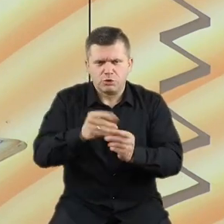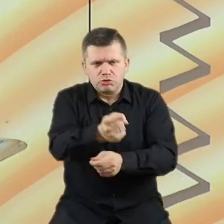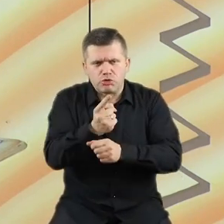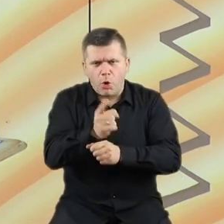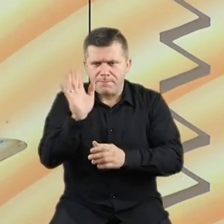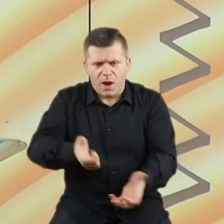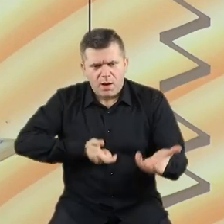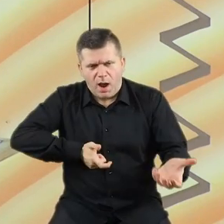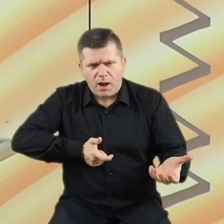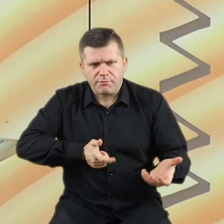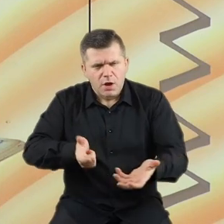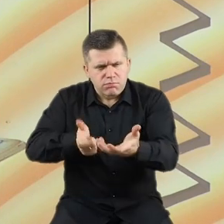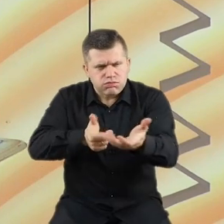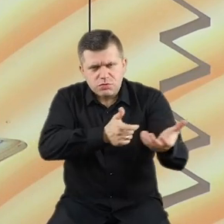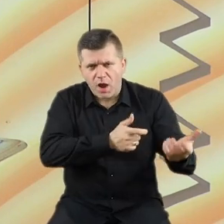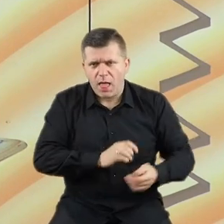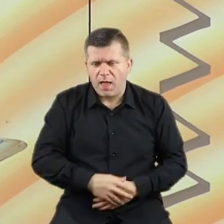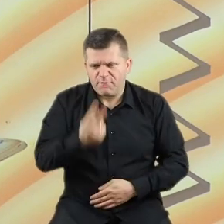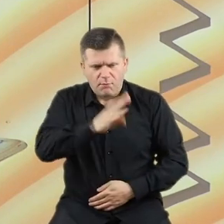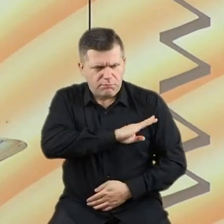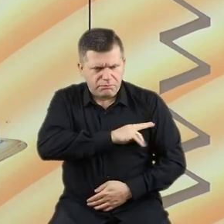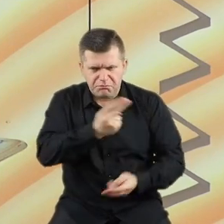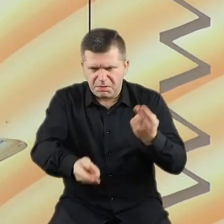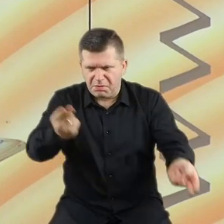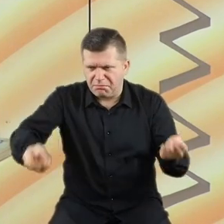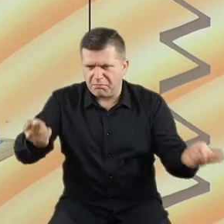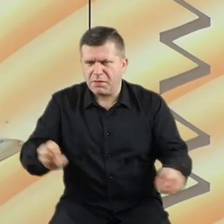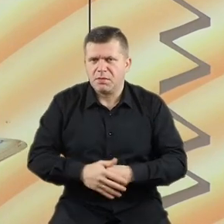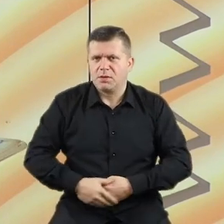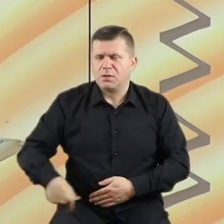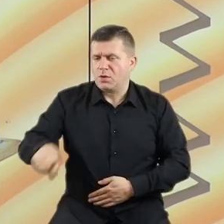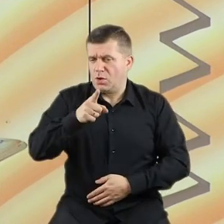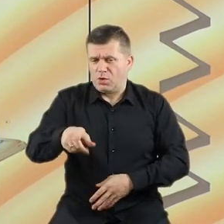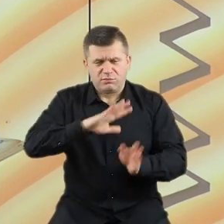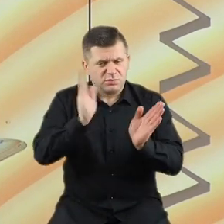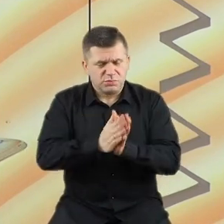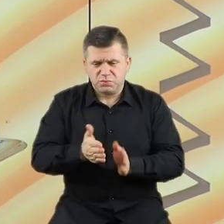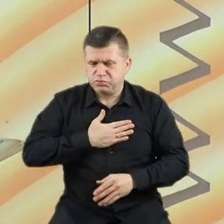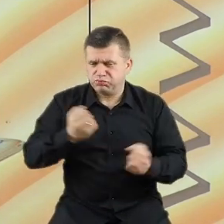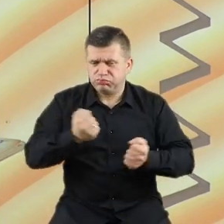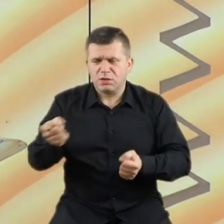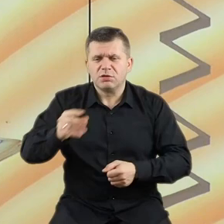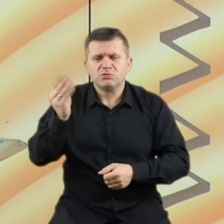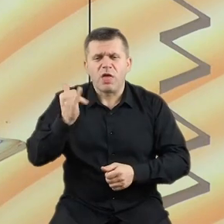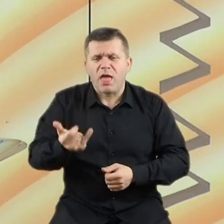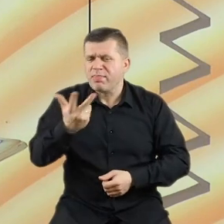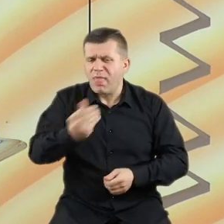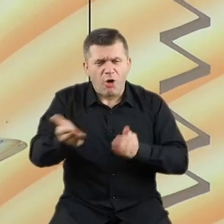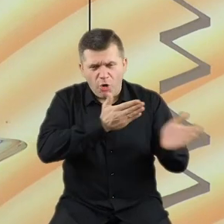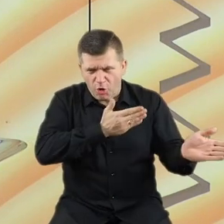mają karabin, strzelają, widzą trupy i też jest coś takiego, że to totalnie są dzieci niegotowe na